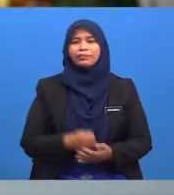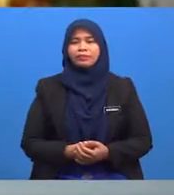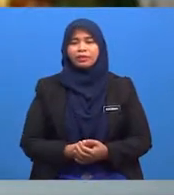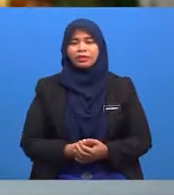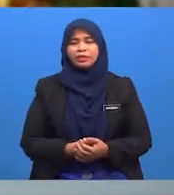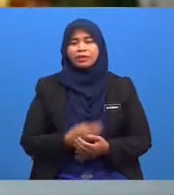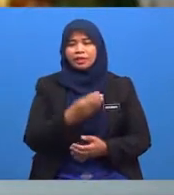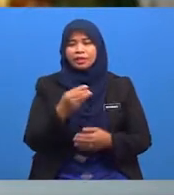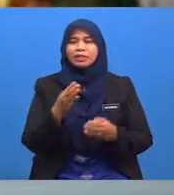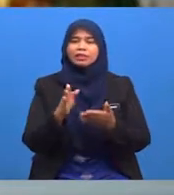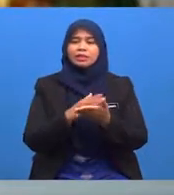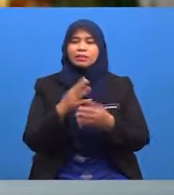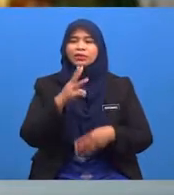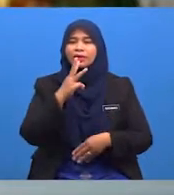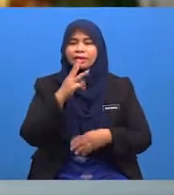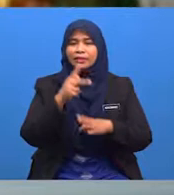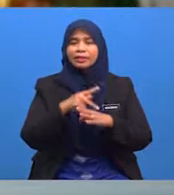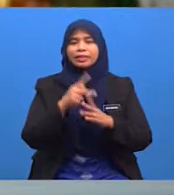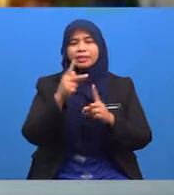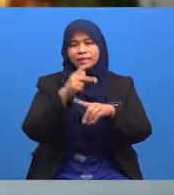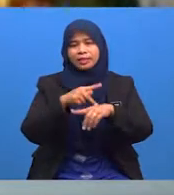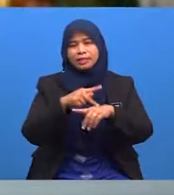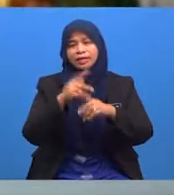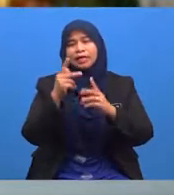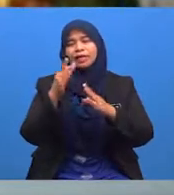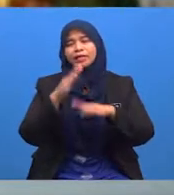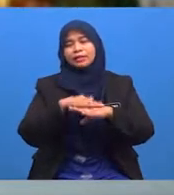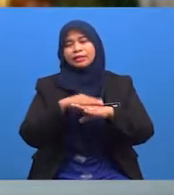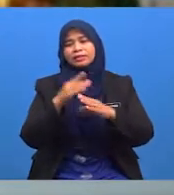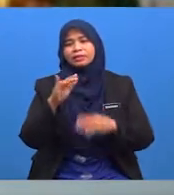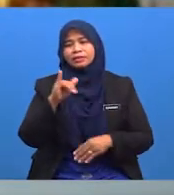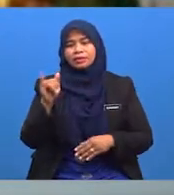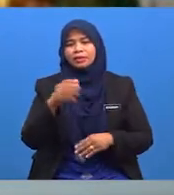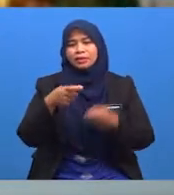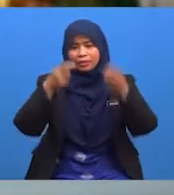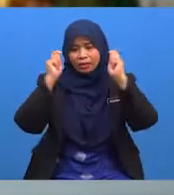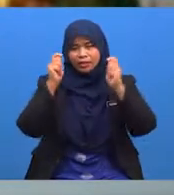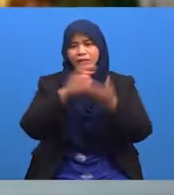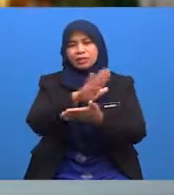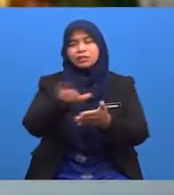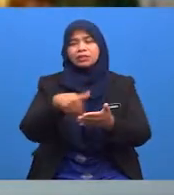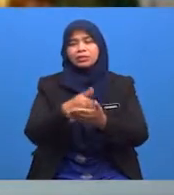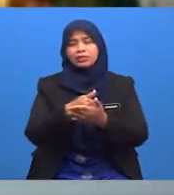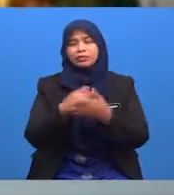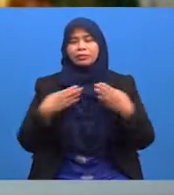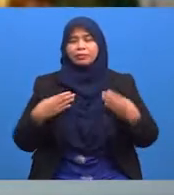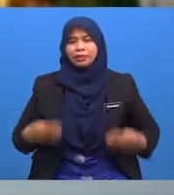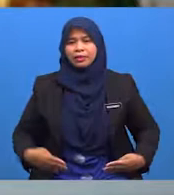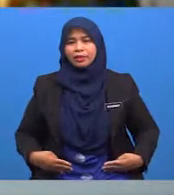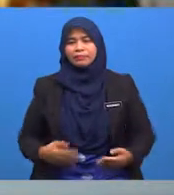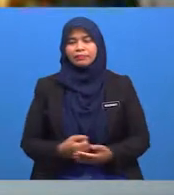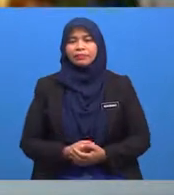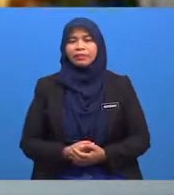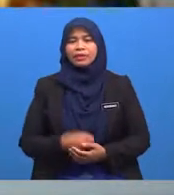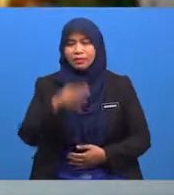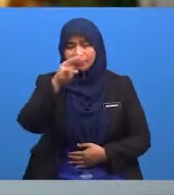dia menyapu air ke atasnya yakni balutan dan mandi ke seluruh badannya iaitu mandi wajib.